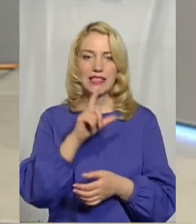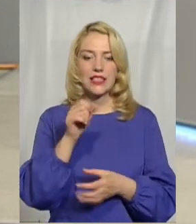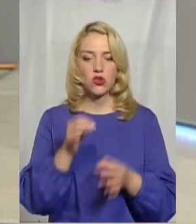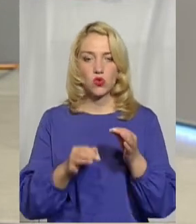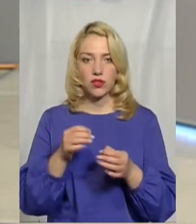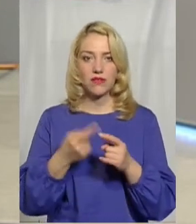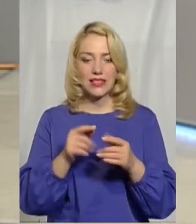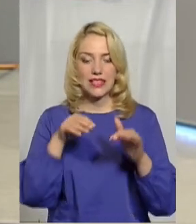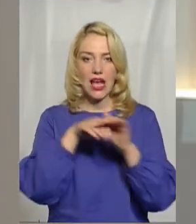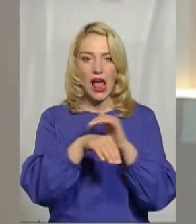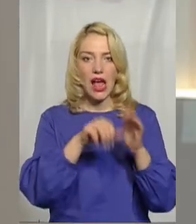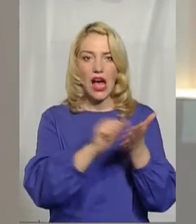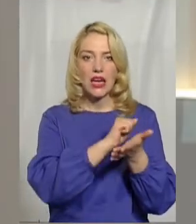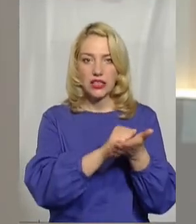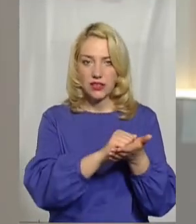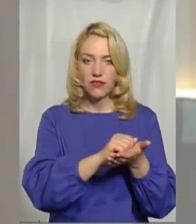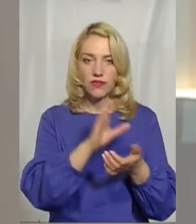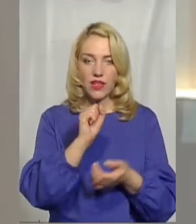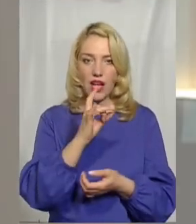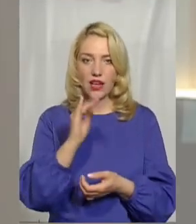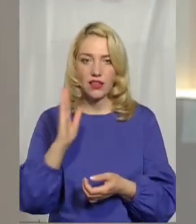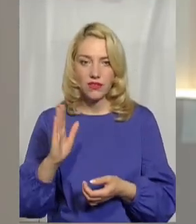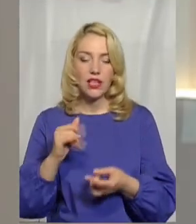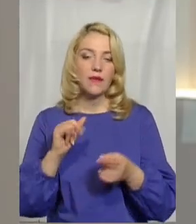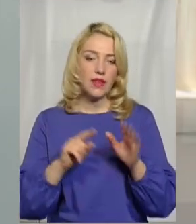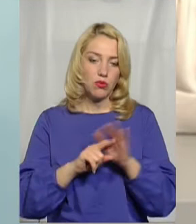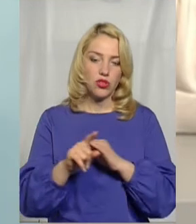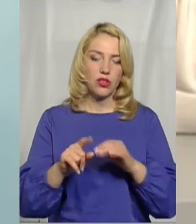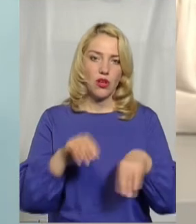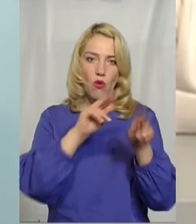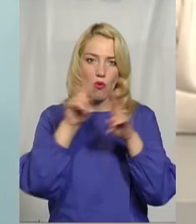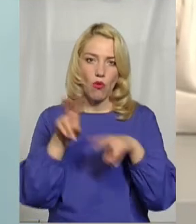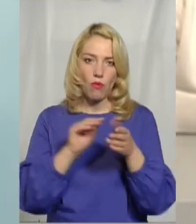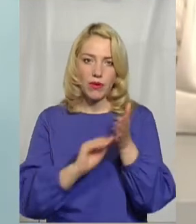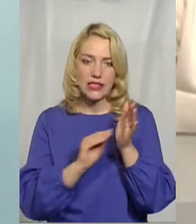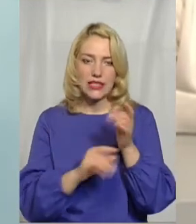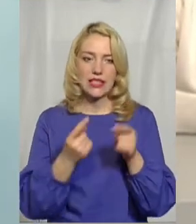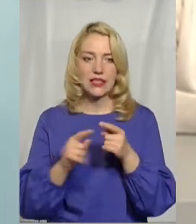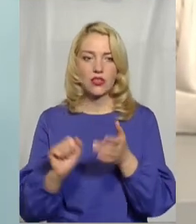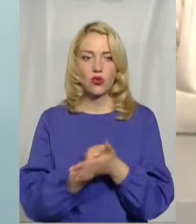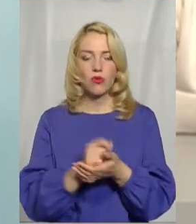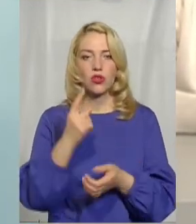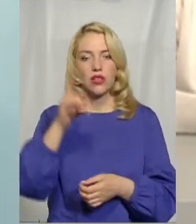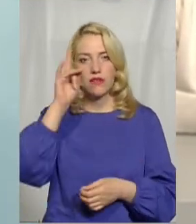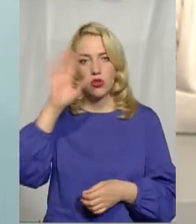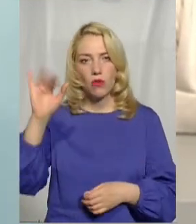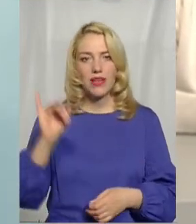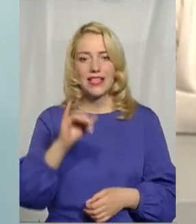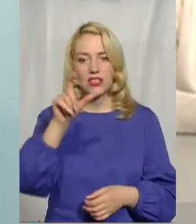архіви. І навіть почалося описування цих документів, і один там відомий